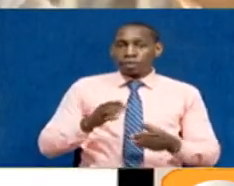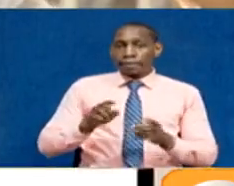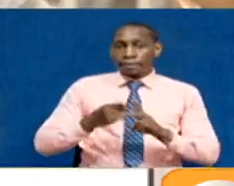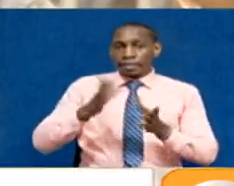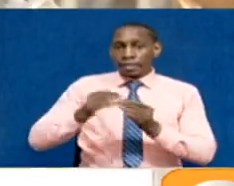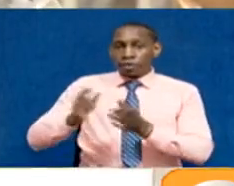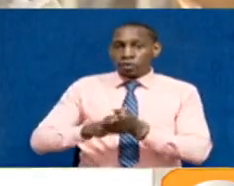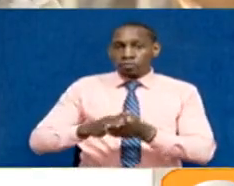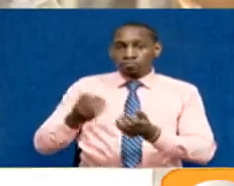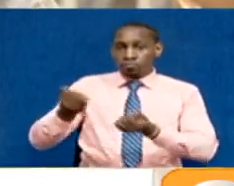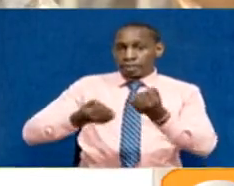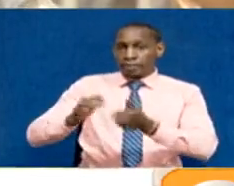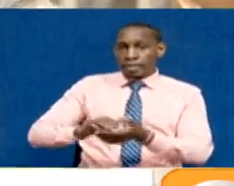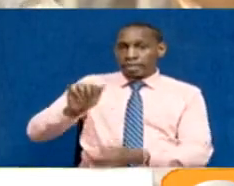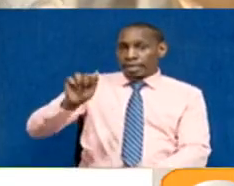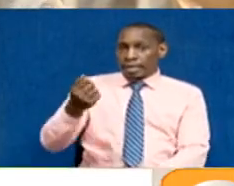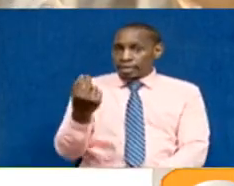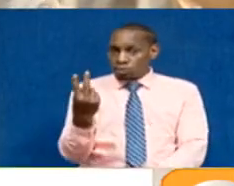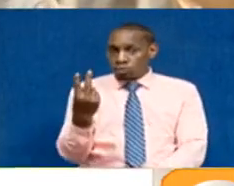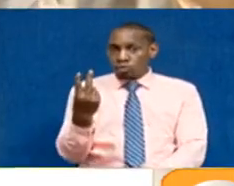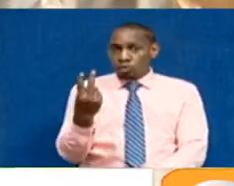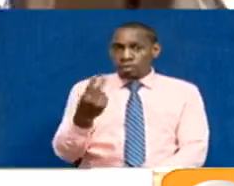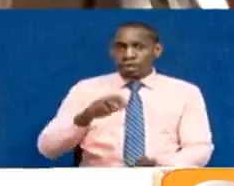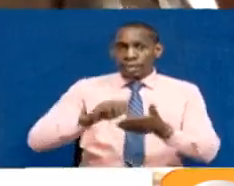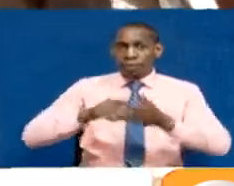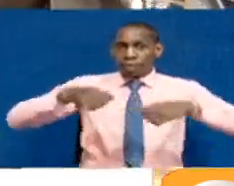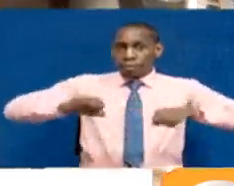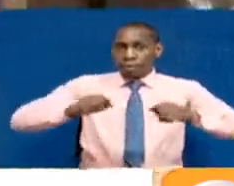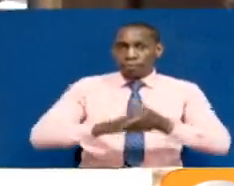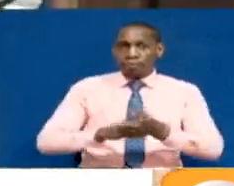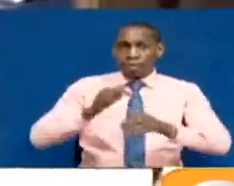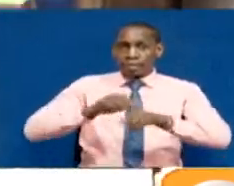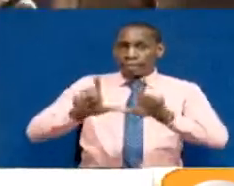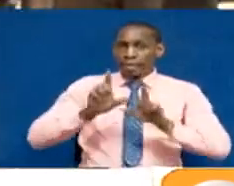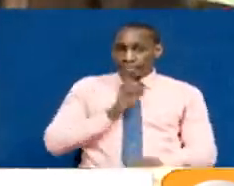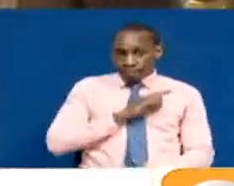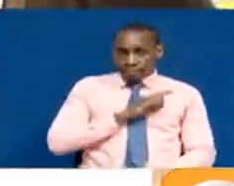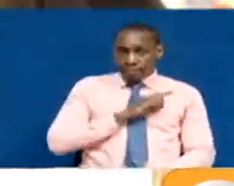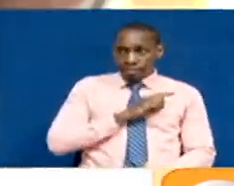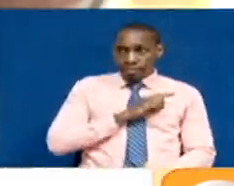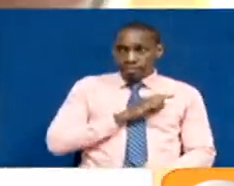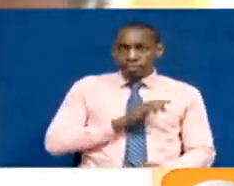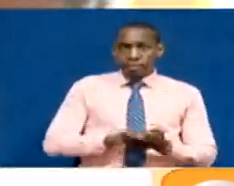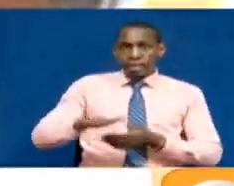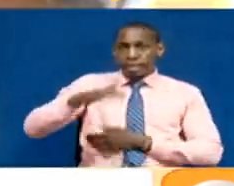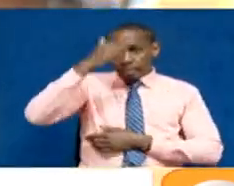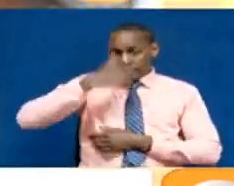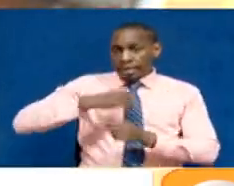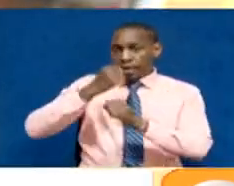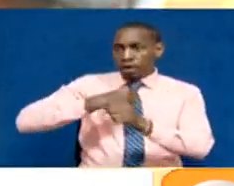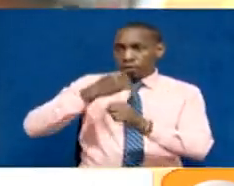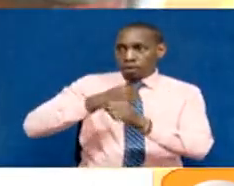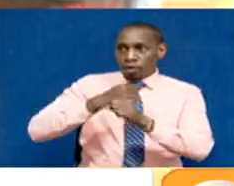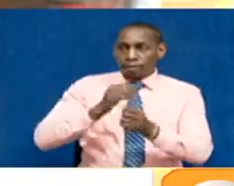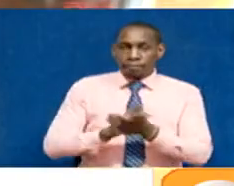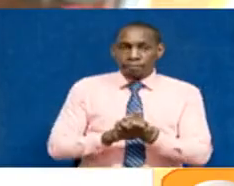driving kwanza ya A2. Hiyo ni ya light motorcycle. Baada ya kupata leseni yake, alichagua mji wa Thika kama eneo la kufanya kazi